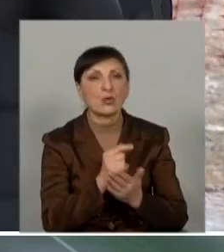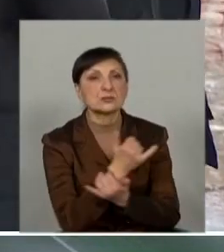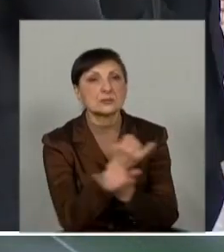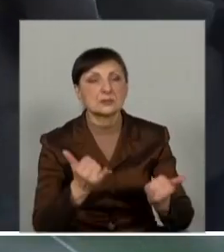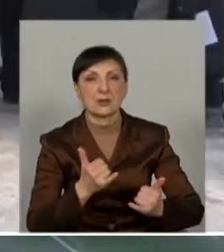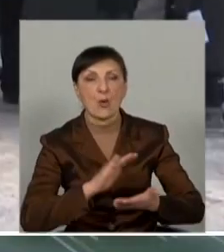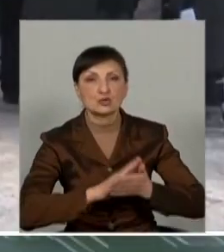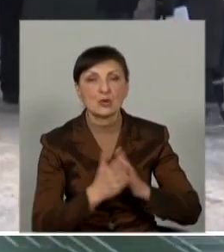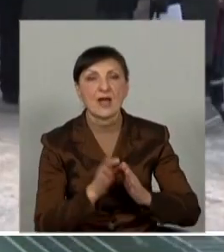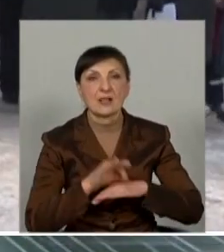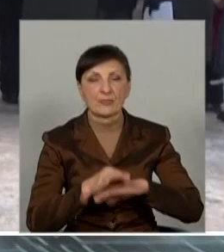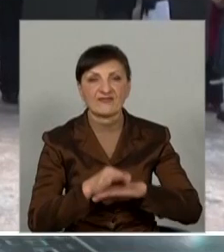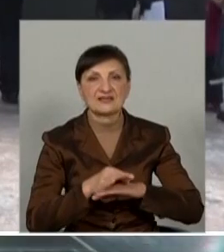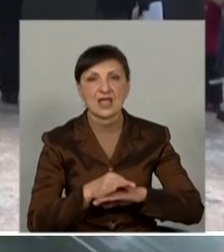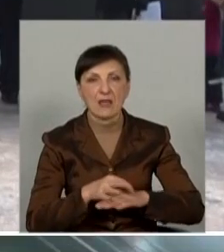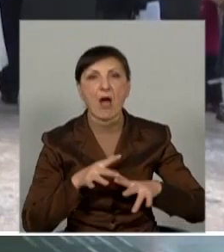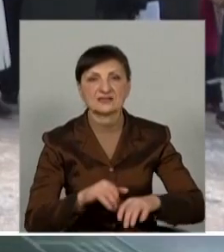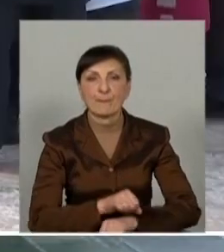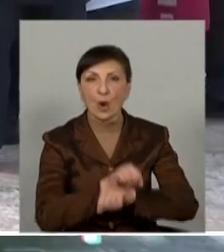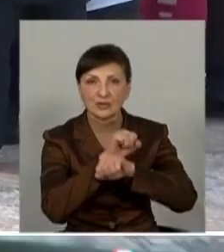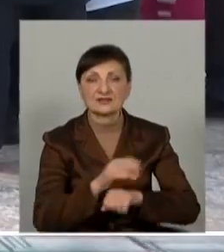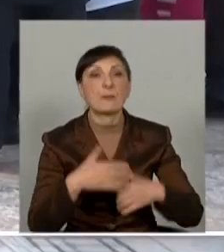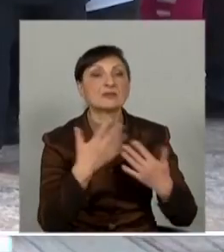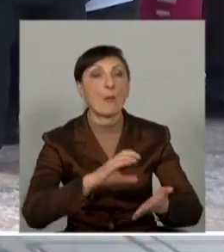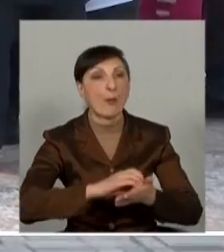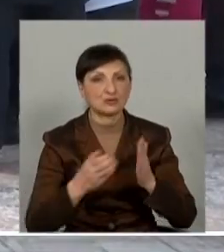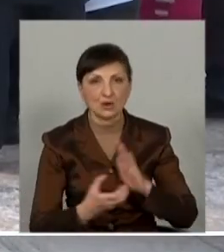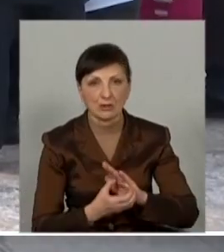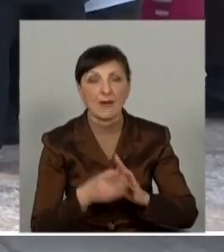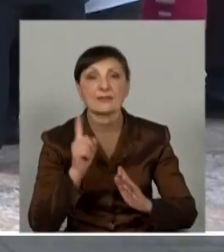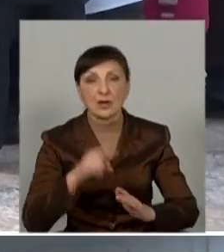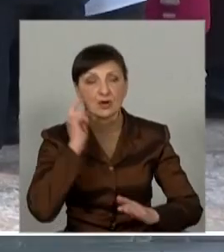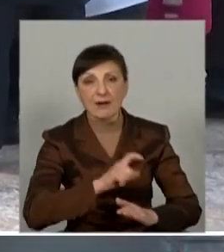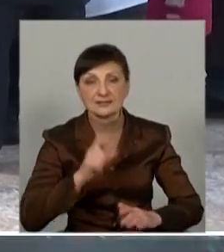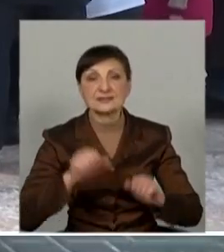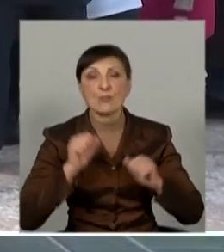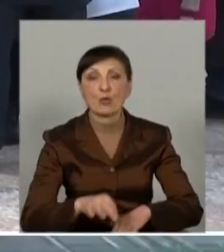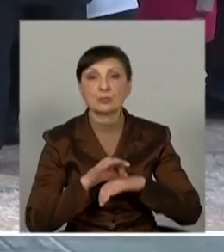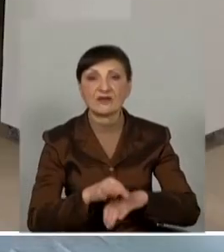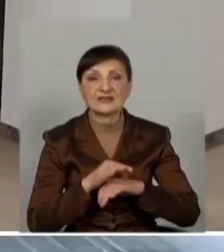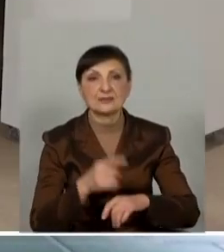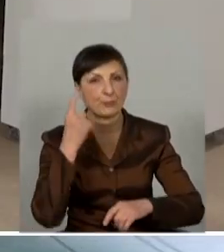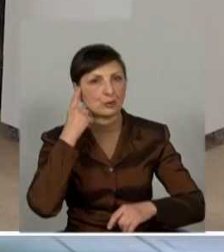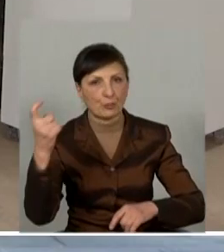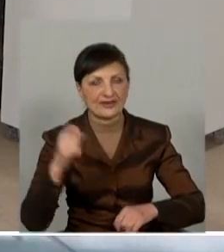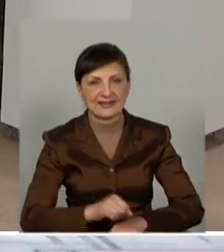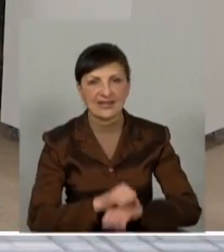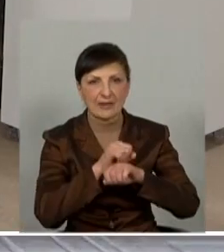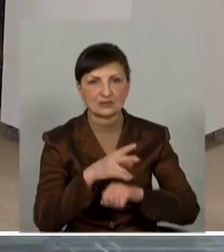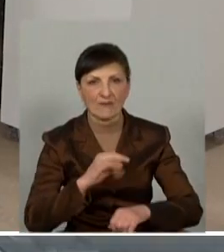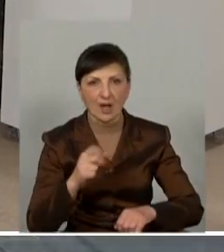для проведения акций протестов и предоставить помещение. Также казахстанцы смогут проводить предупредительные